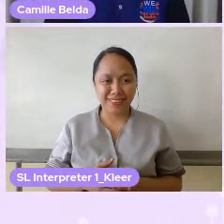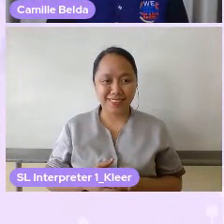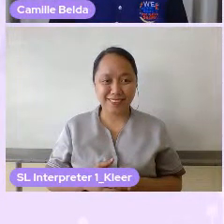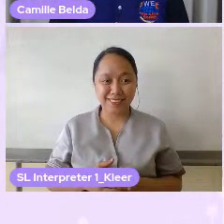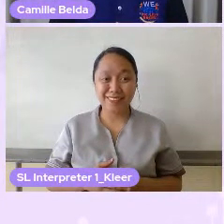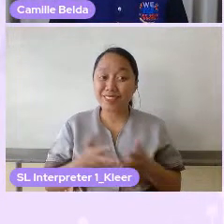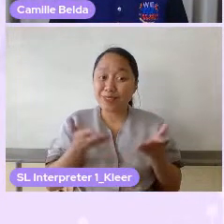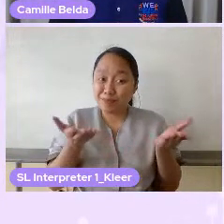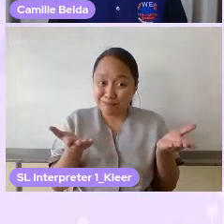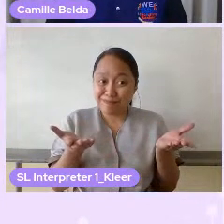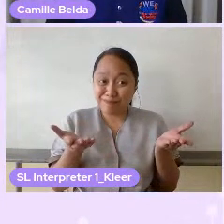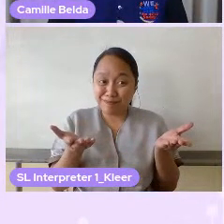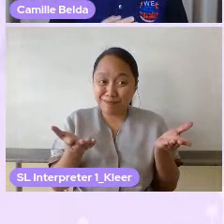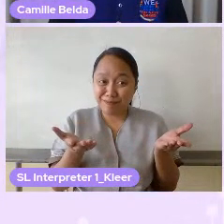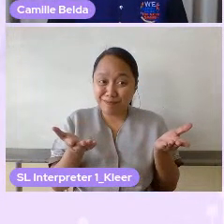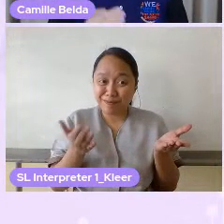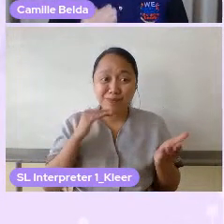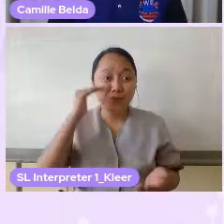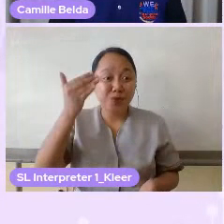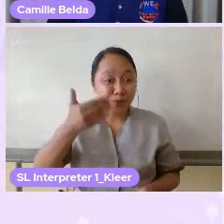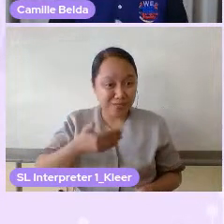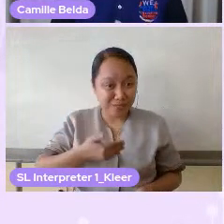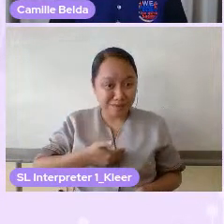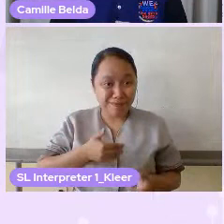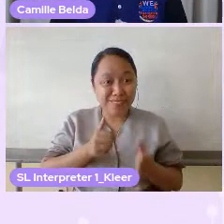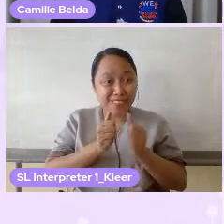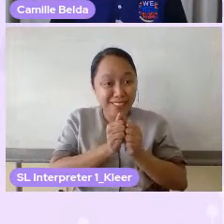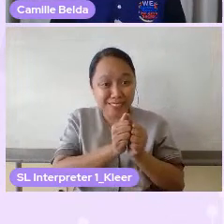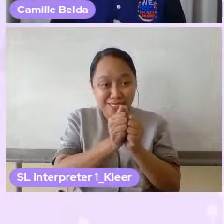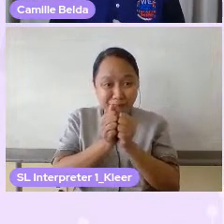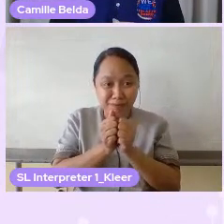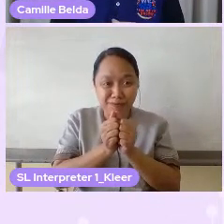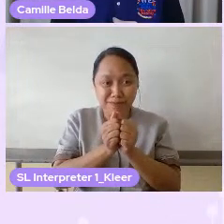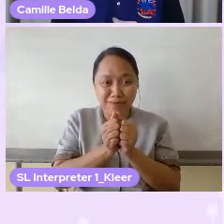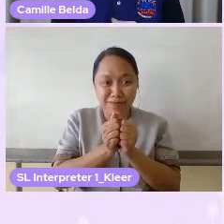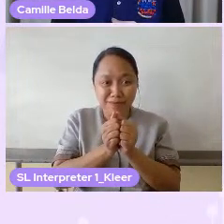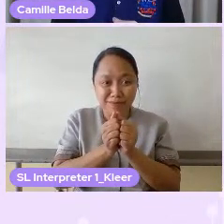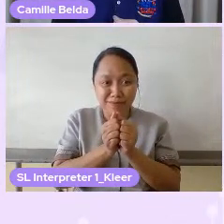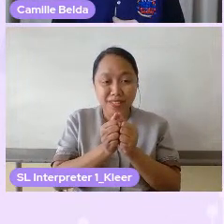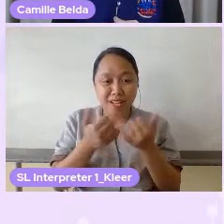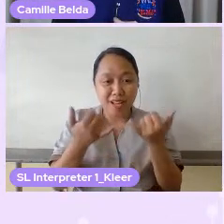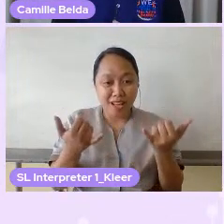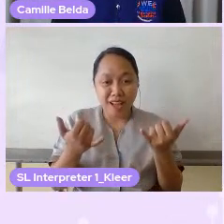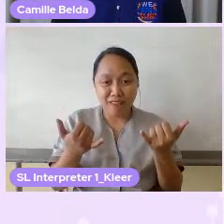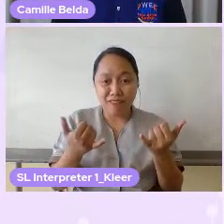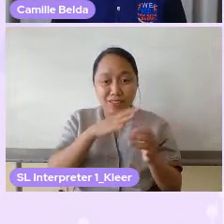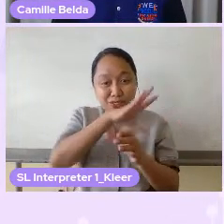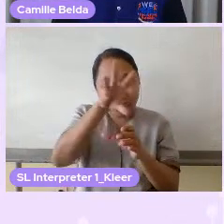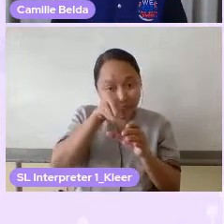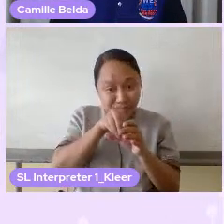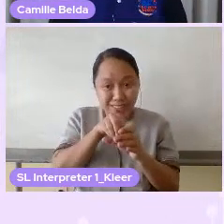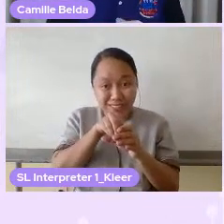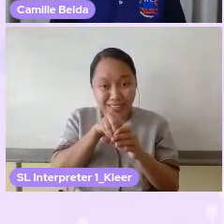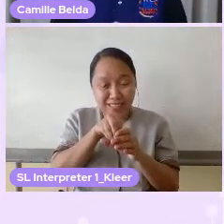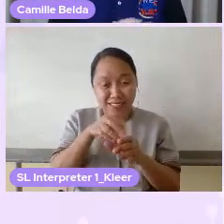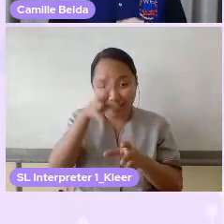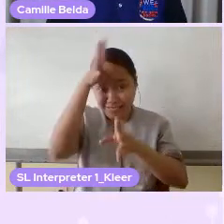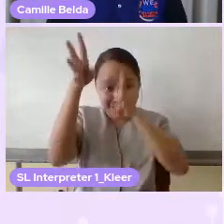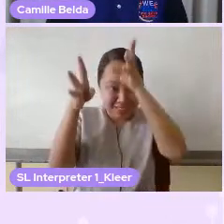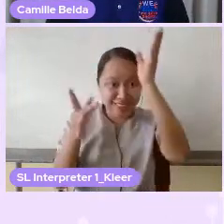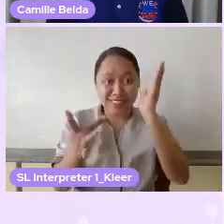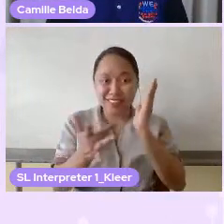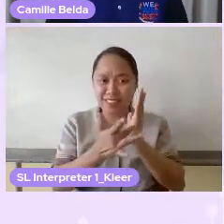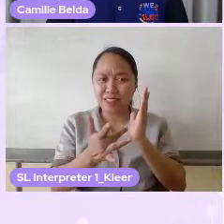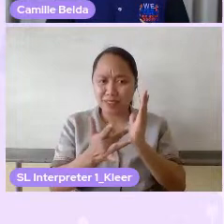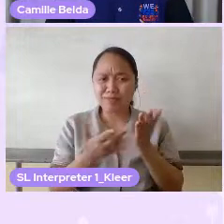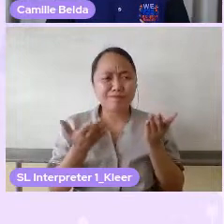Again, we welcome you to KasamaALL, Inclusivity in Innovation and Technology. Iyan naman talaga